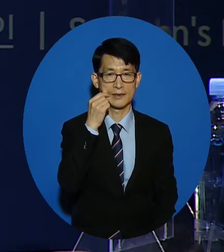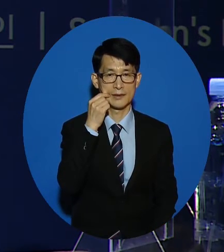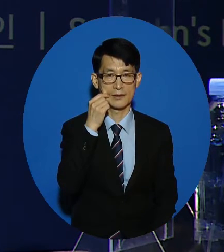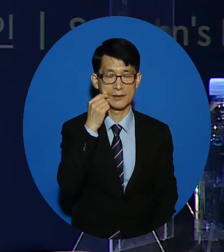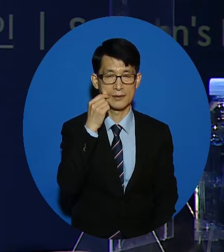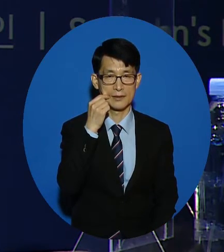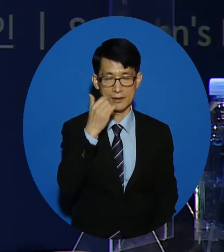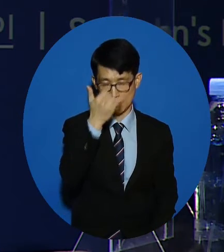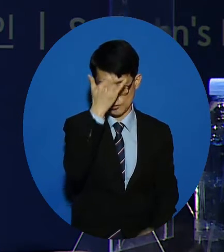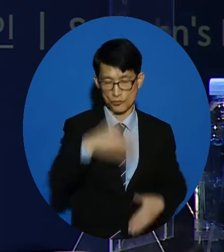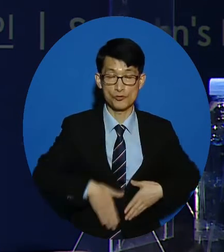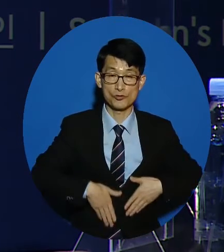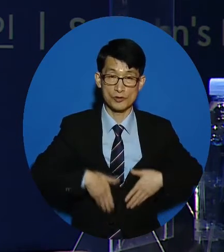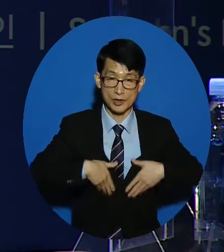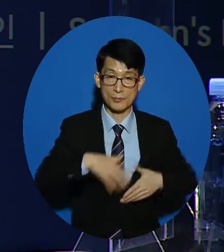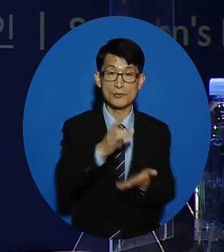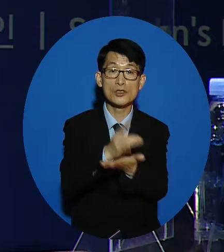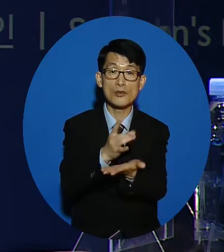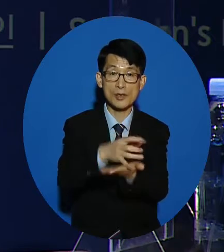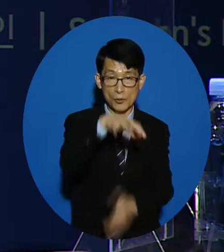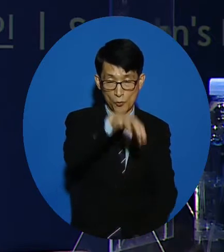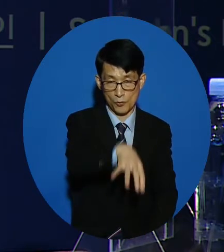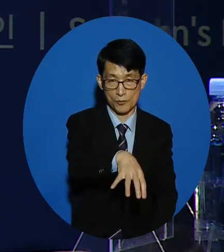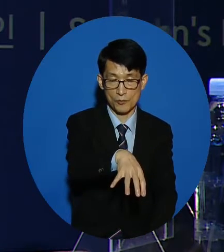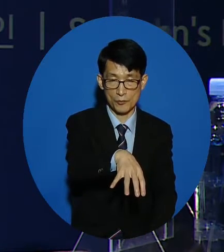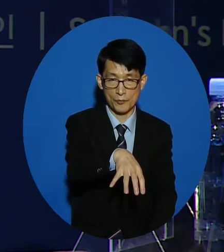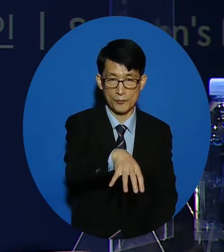이 충남의 천안 같은 경우는